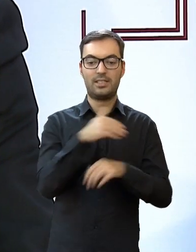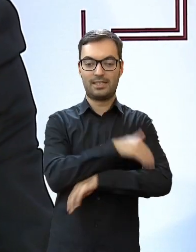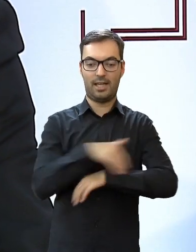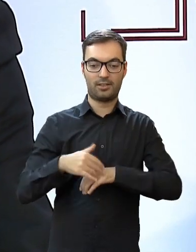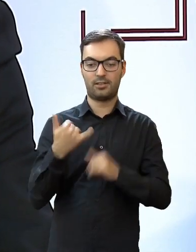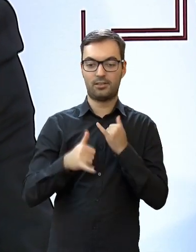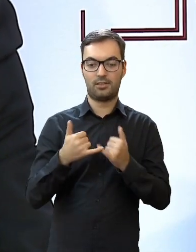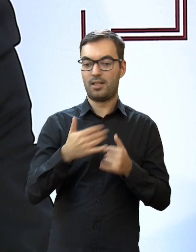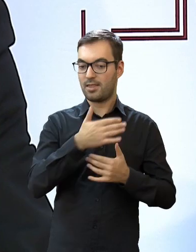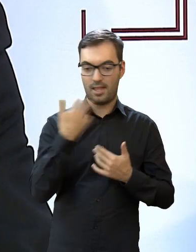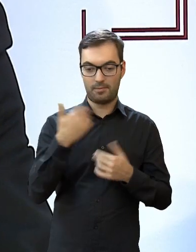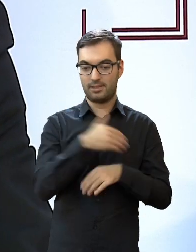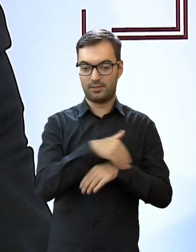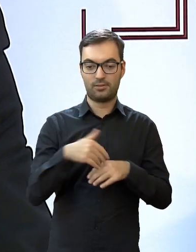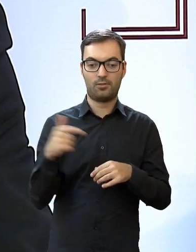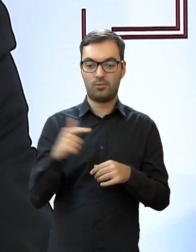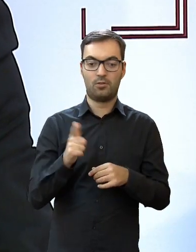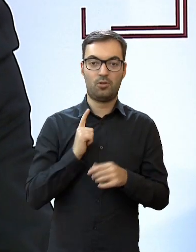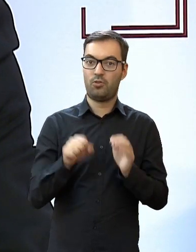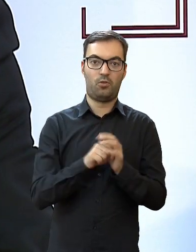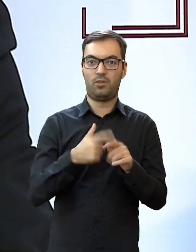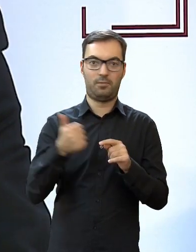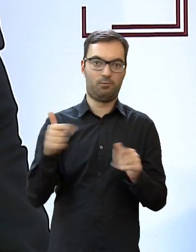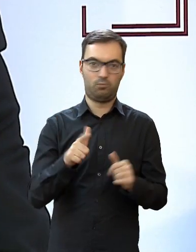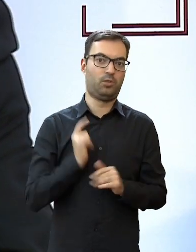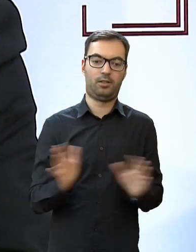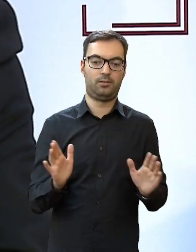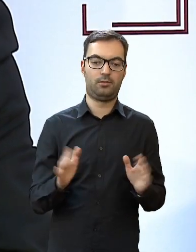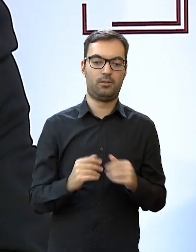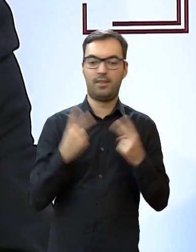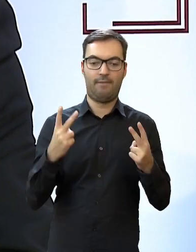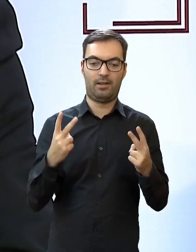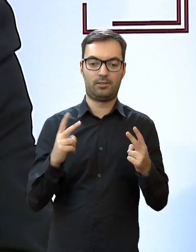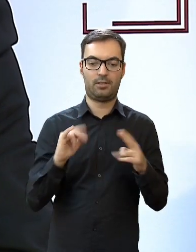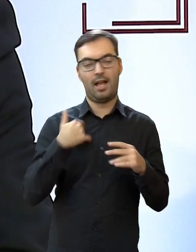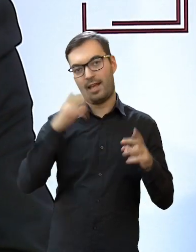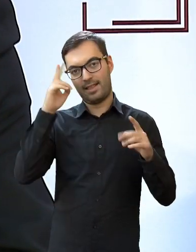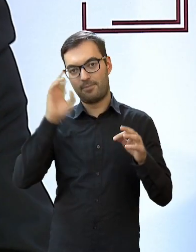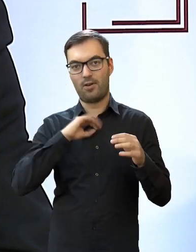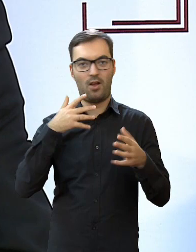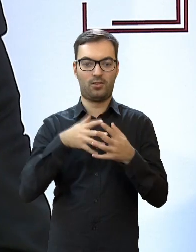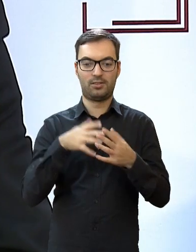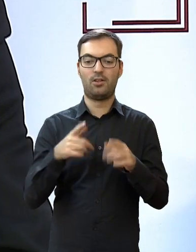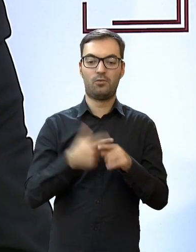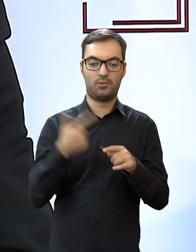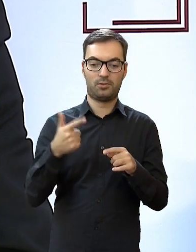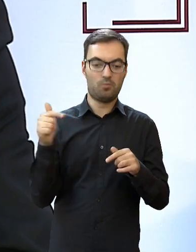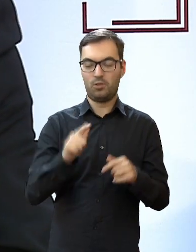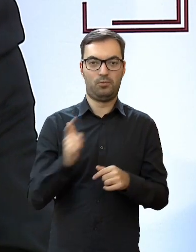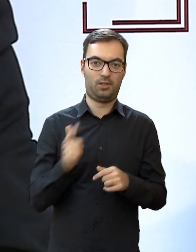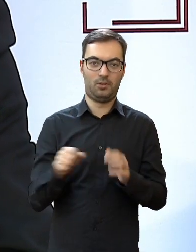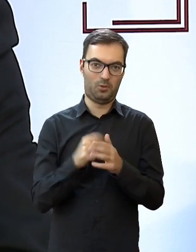nie spłyną do 22, musimy czekać. To obojęte, jak ja to zinterpretuję, to 22 i tak musimy